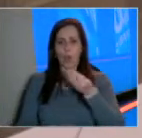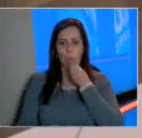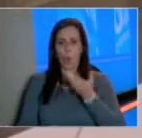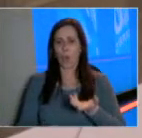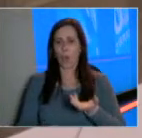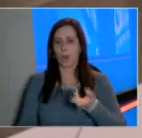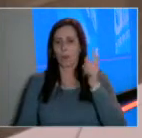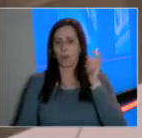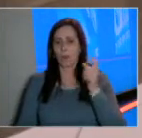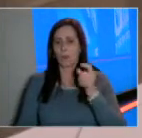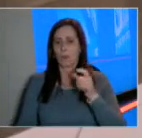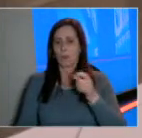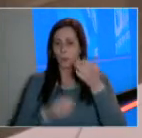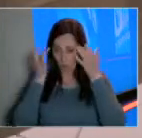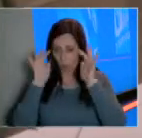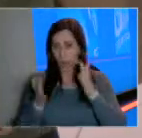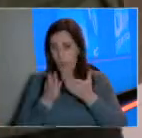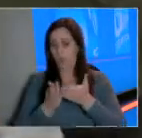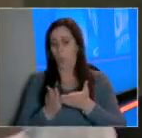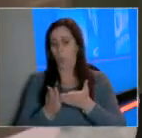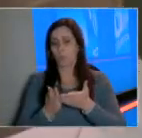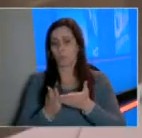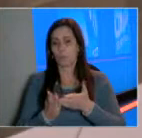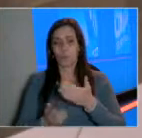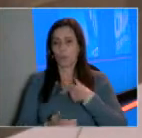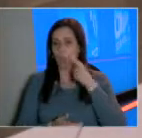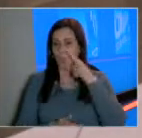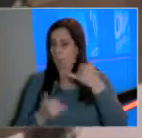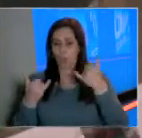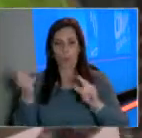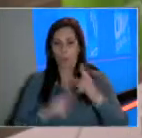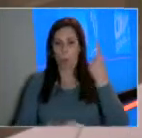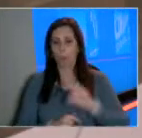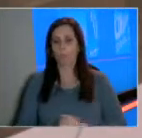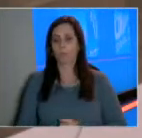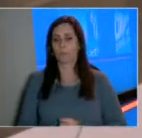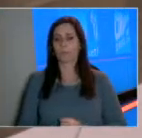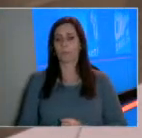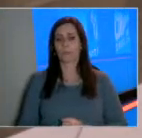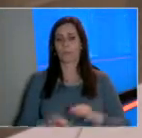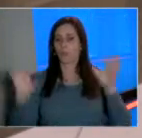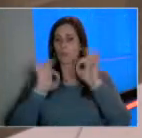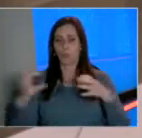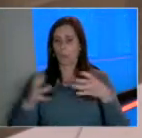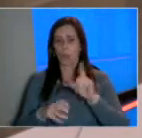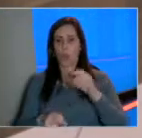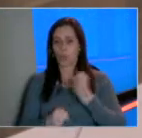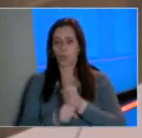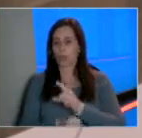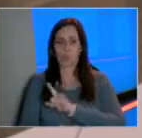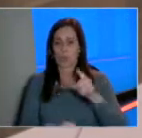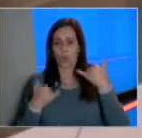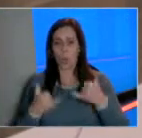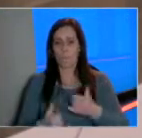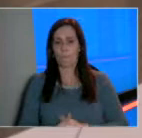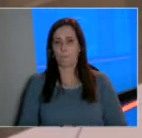אוכל, דאגו, עזרו להם. אני לא רואה את זה היום. אף מפלגה לא עוסקת בזה